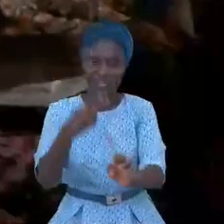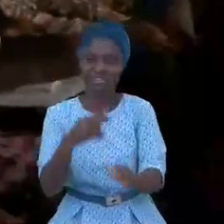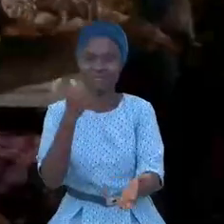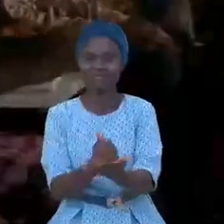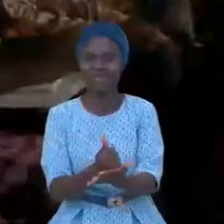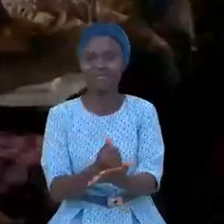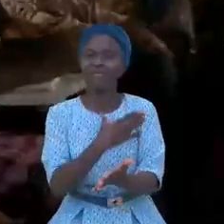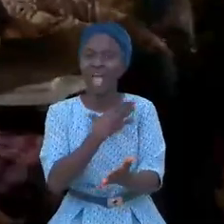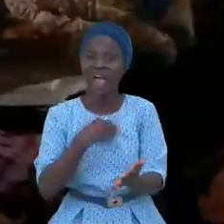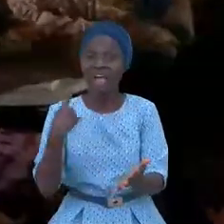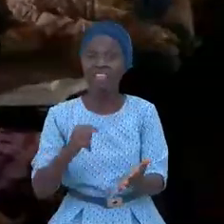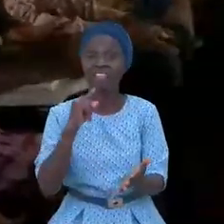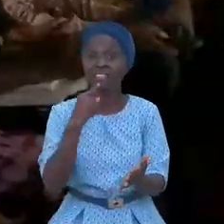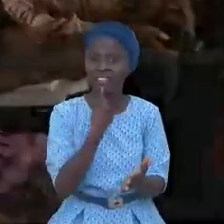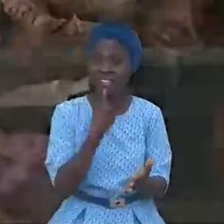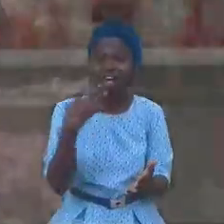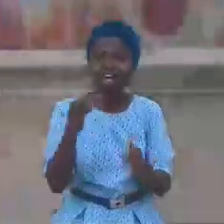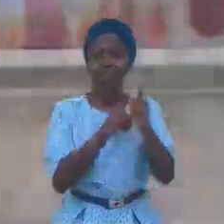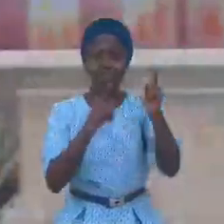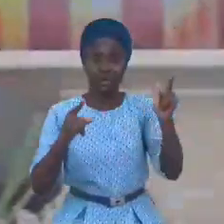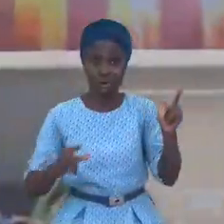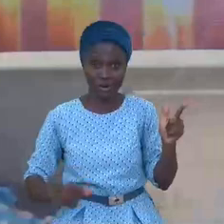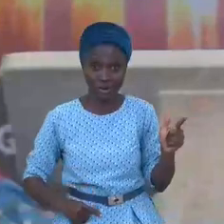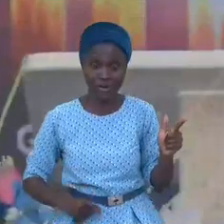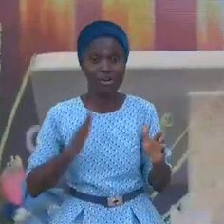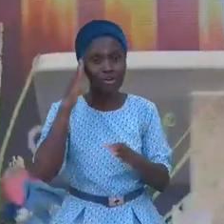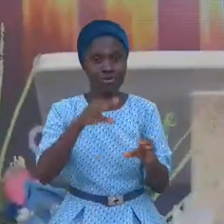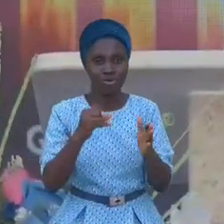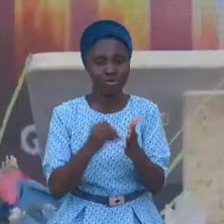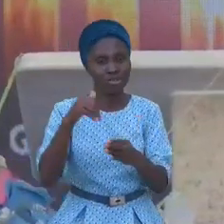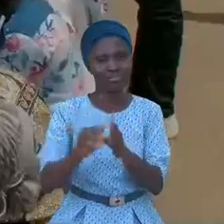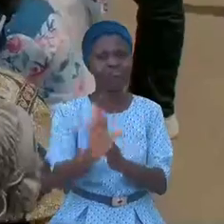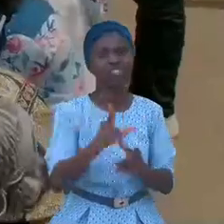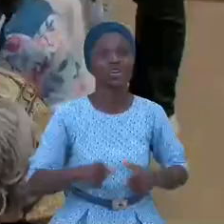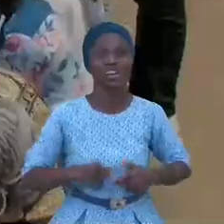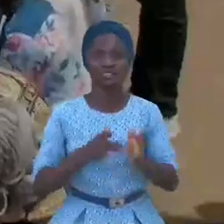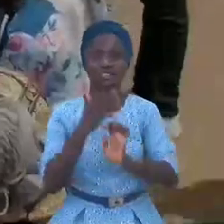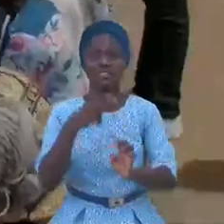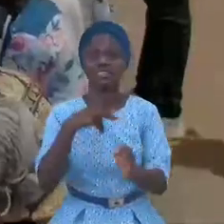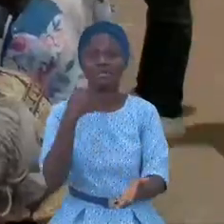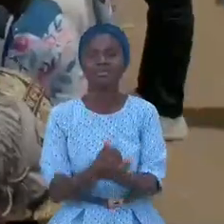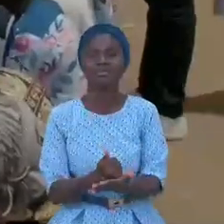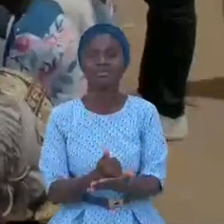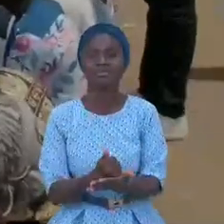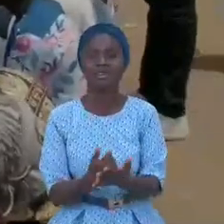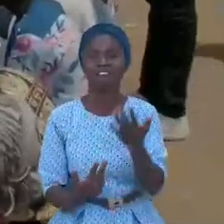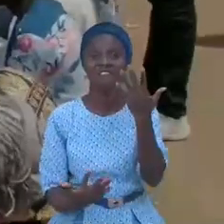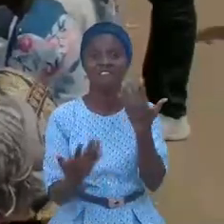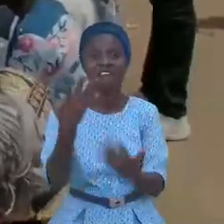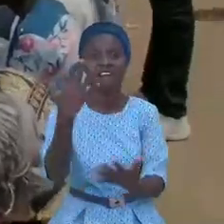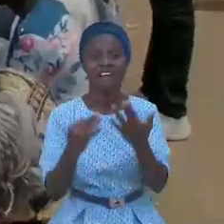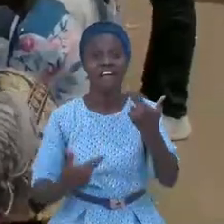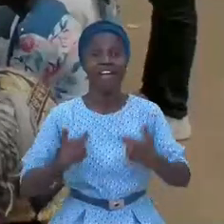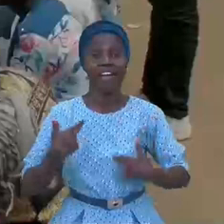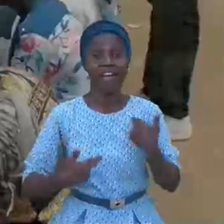Et le sel de l'Éternel le fera dans ta vie. Le feu va